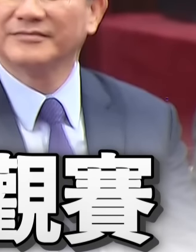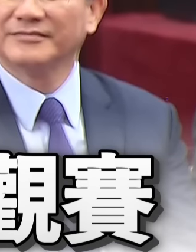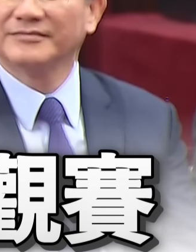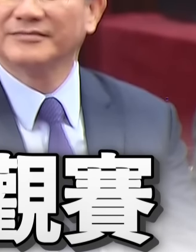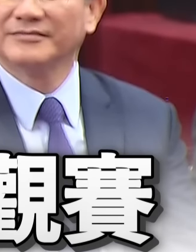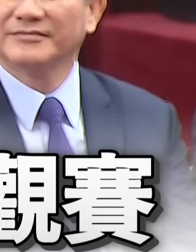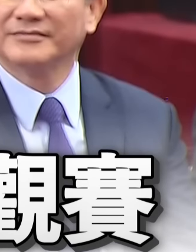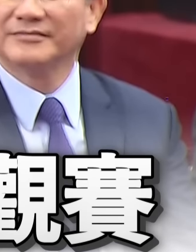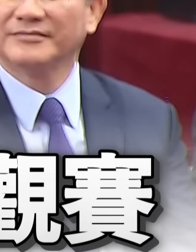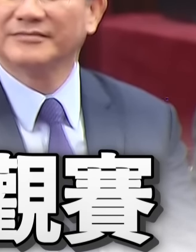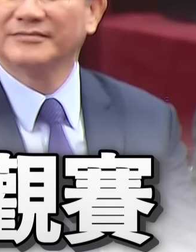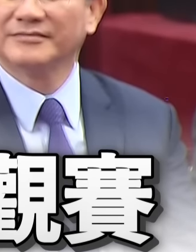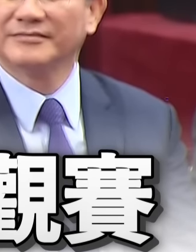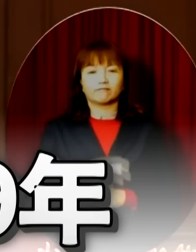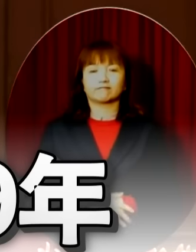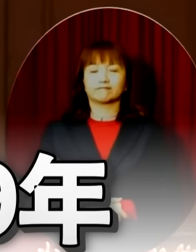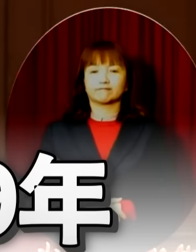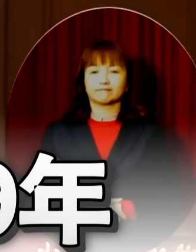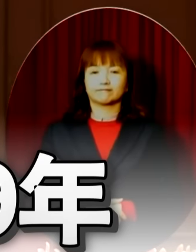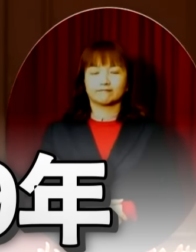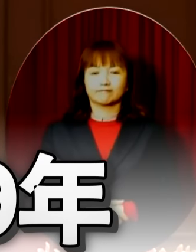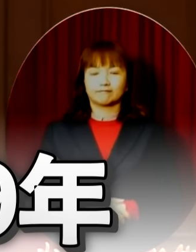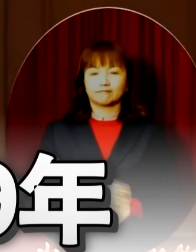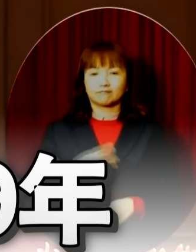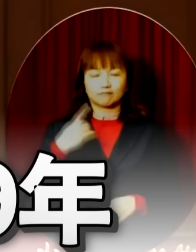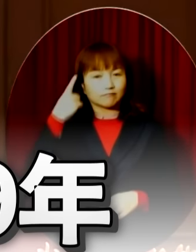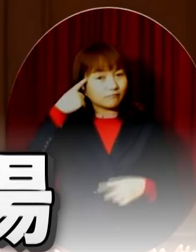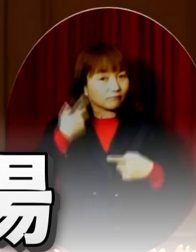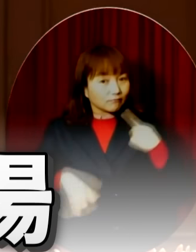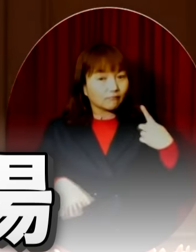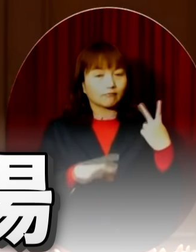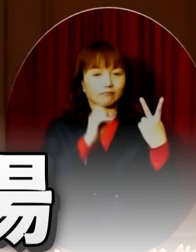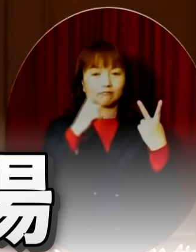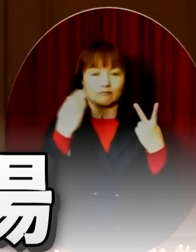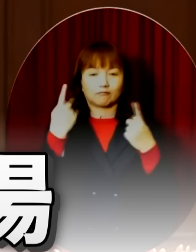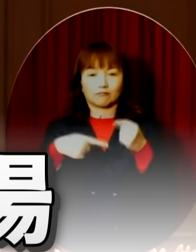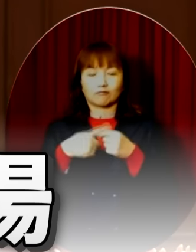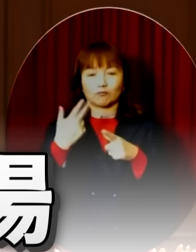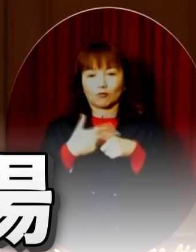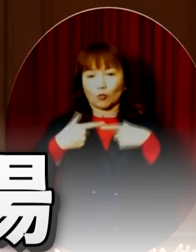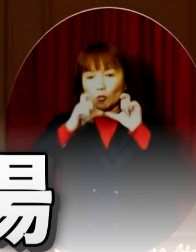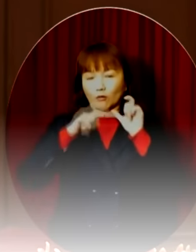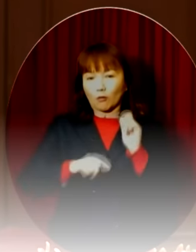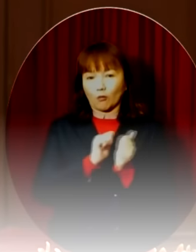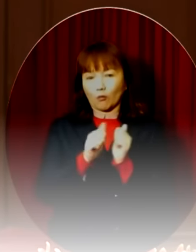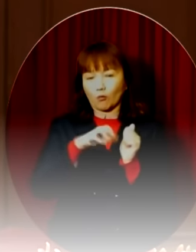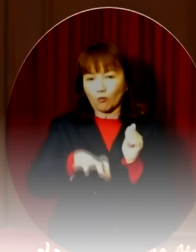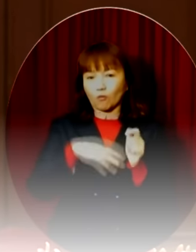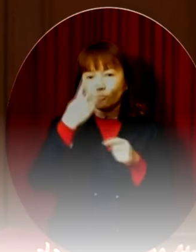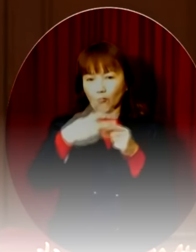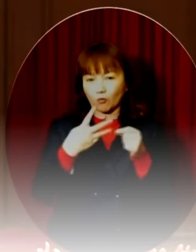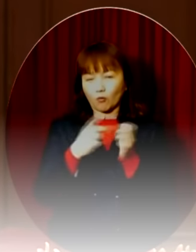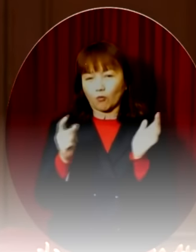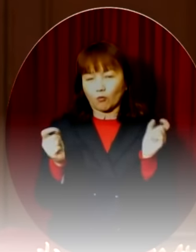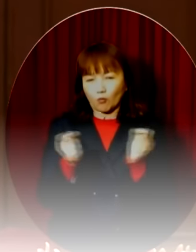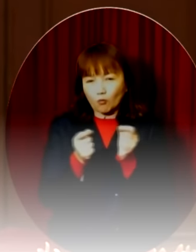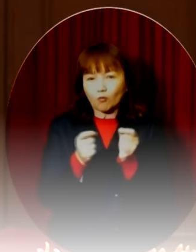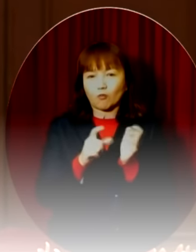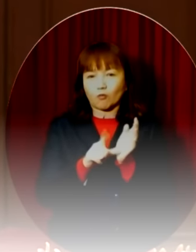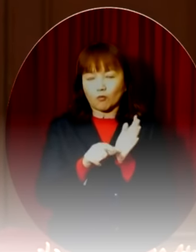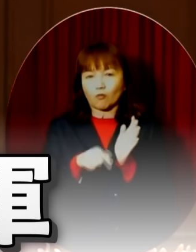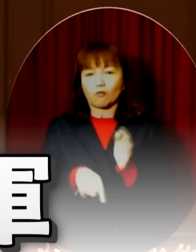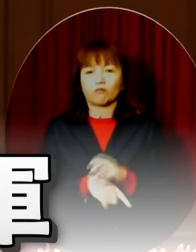场去观赛，魏全龙没想到2019年回到中华职棒球场，三年短短三